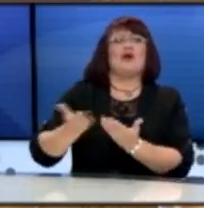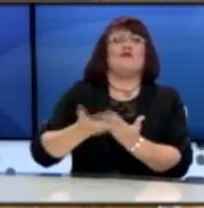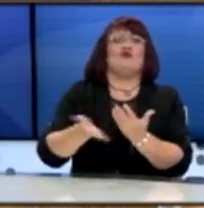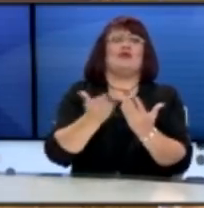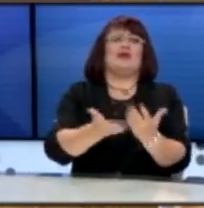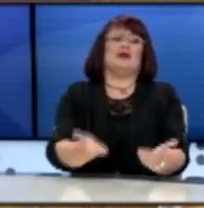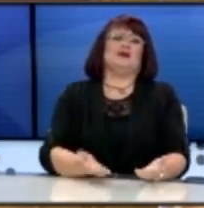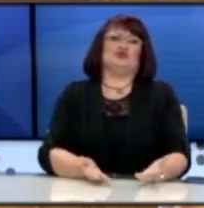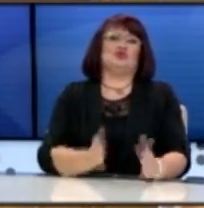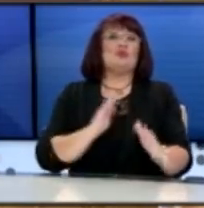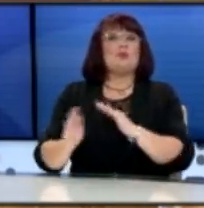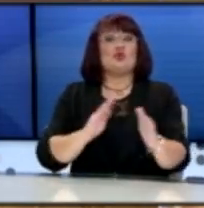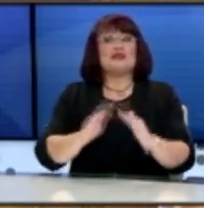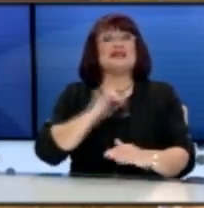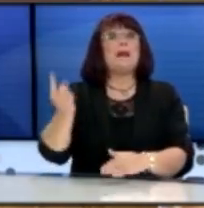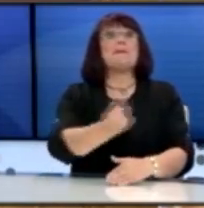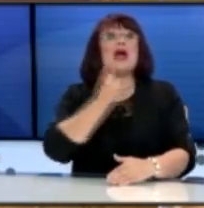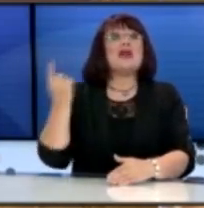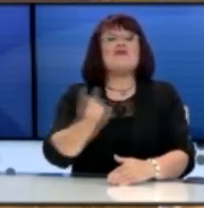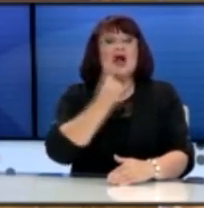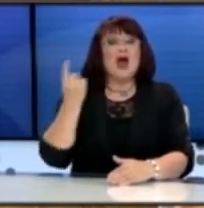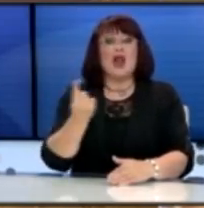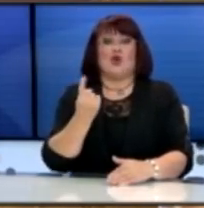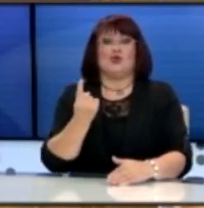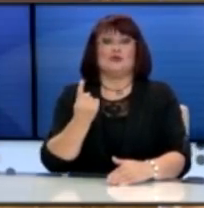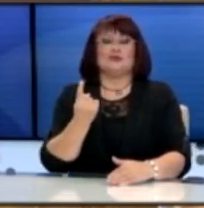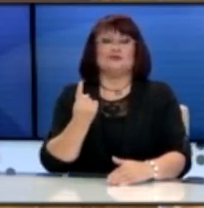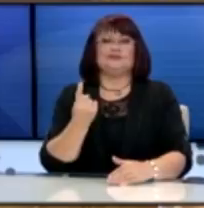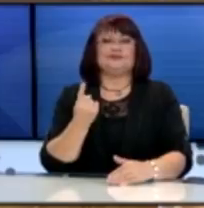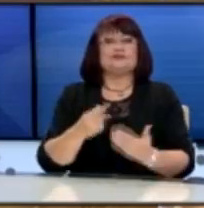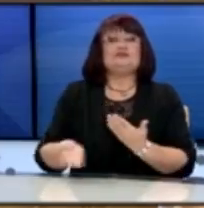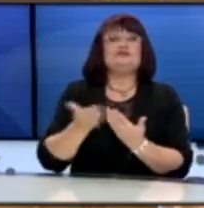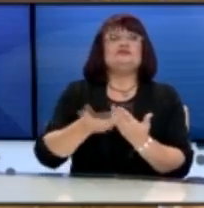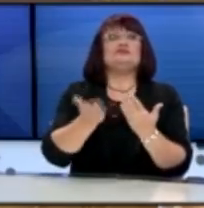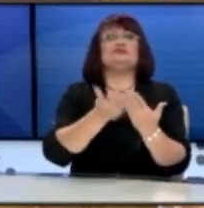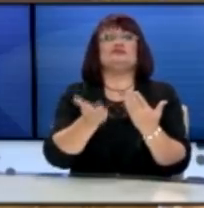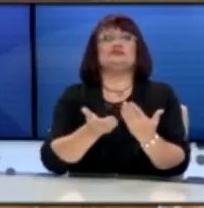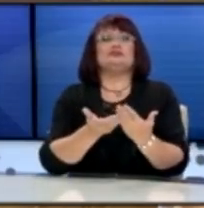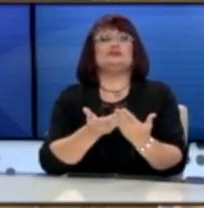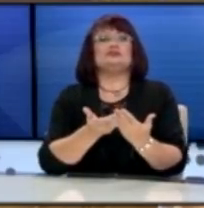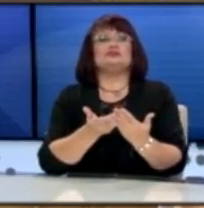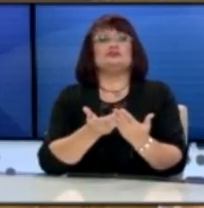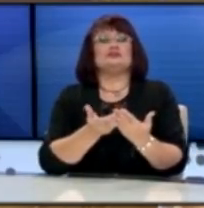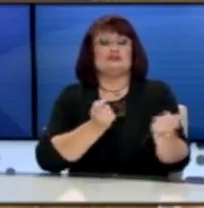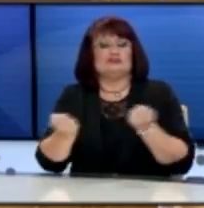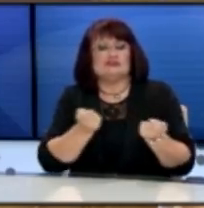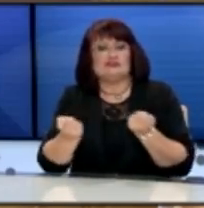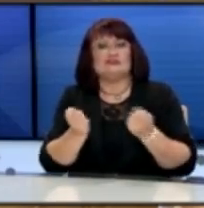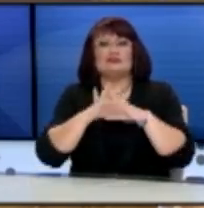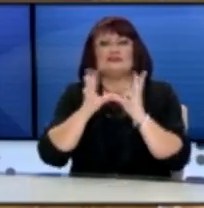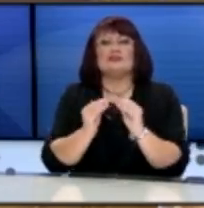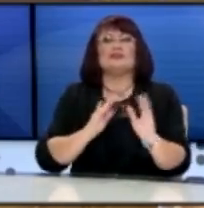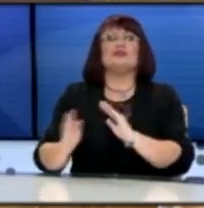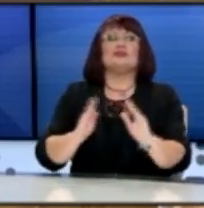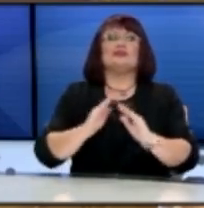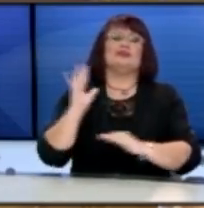αποφασιστικά στην προστασία του περιβάλλοντος, στην ενίσχυση της ολοκληρωμένης διαχείρισης και